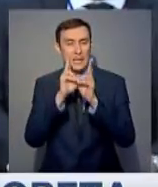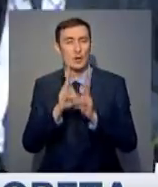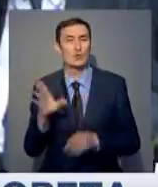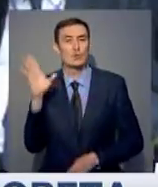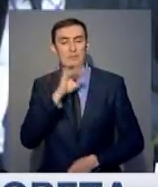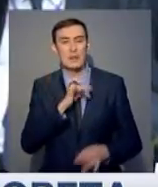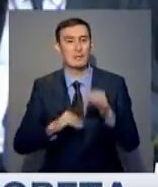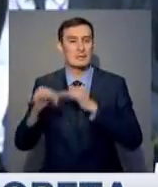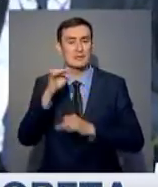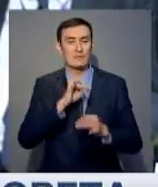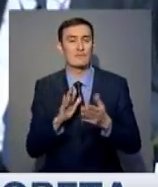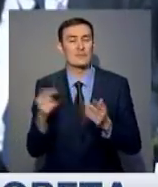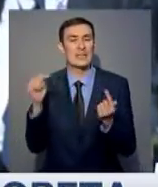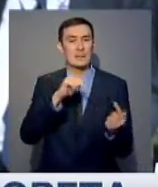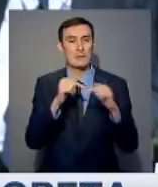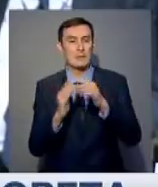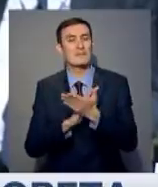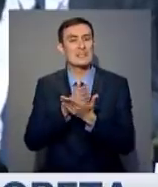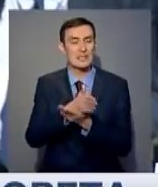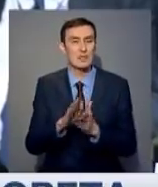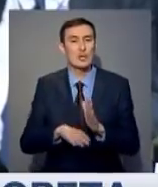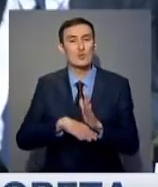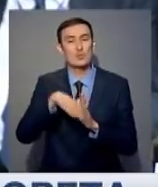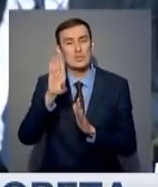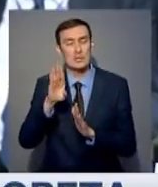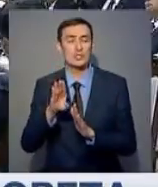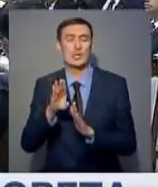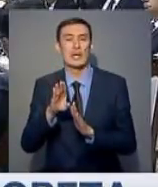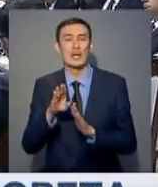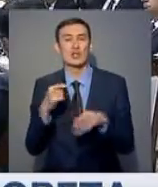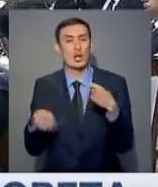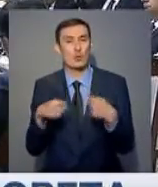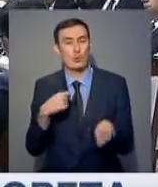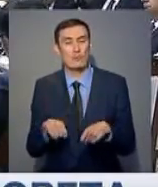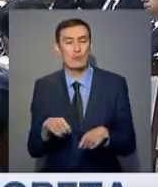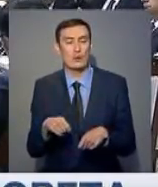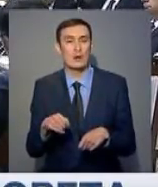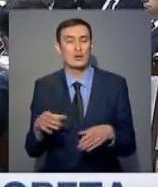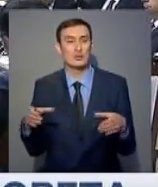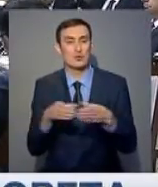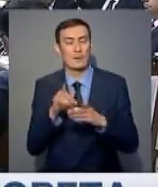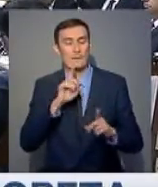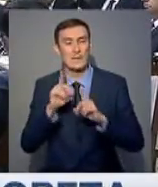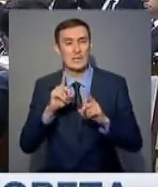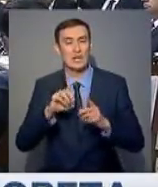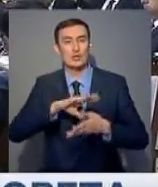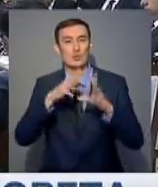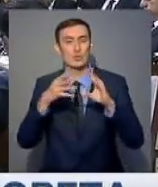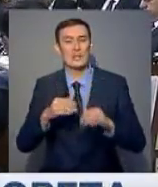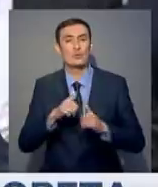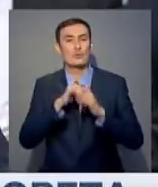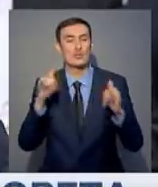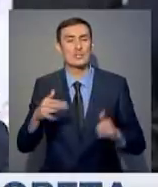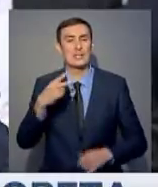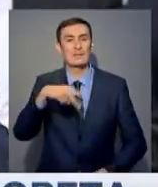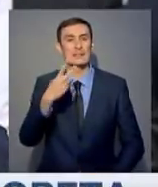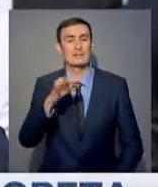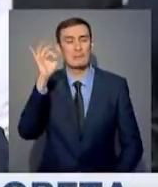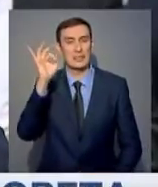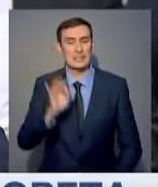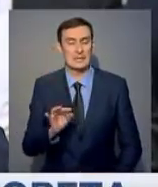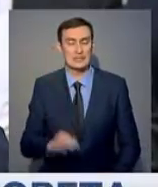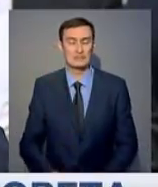обменяться взаимными визитами и усилить торговлю между странами тюркского совета показатель вырос на 22 процента